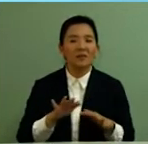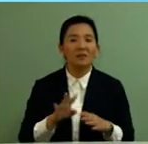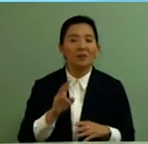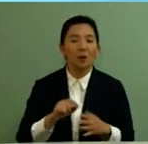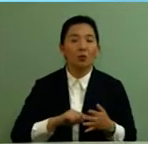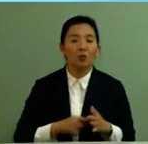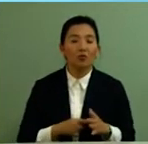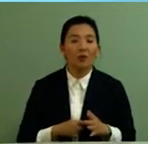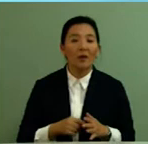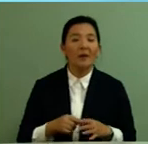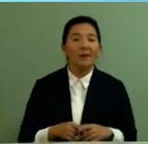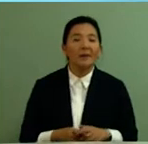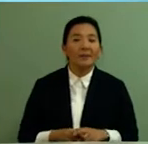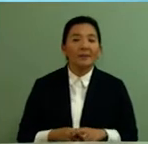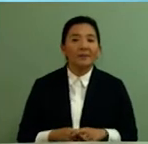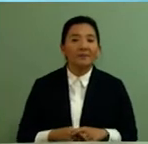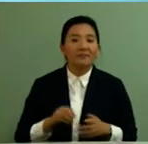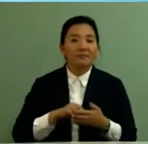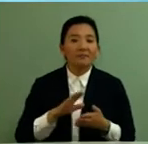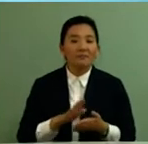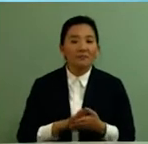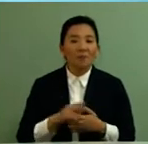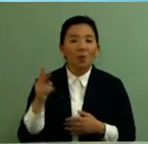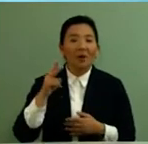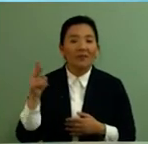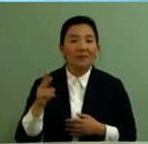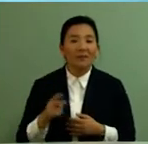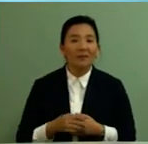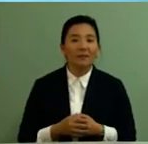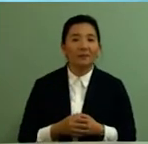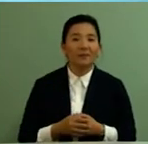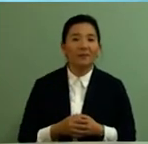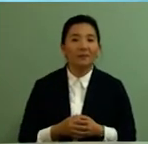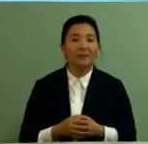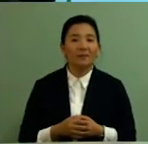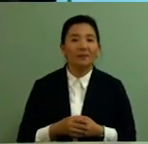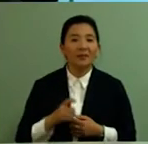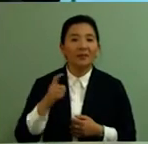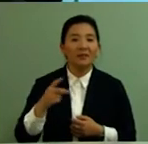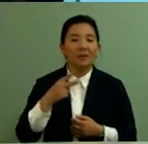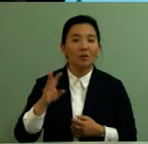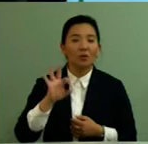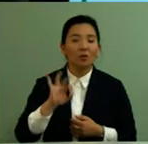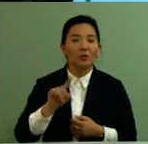точку. Итак, записываем уравнение. Х равно